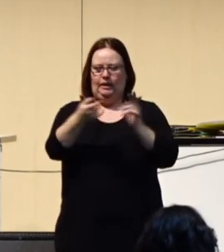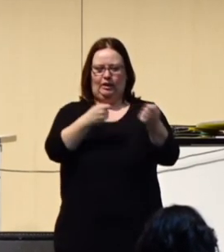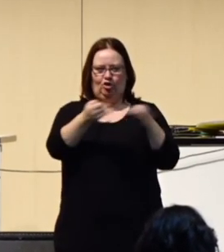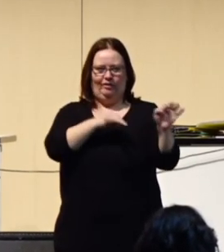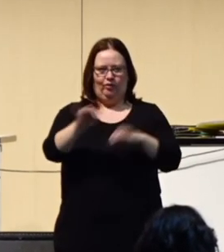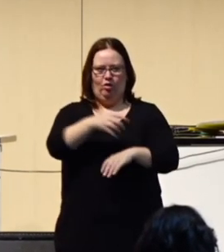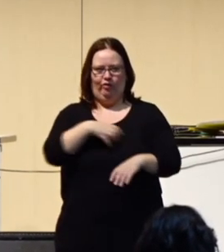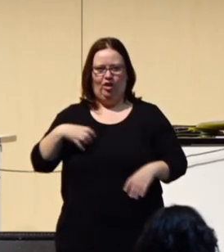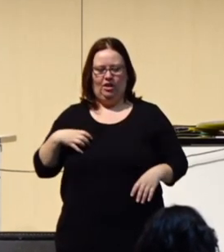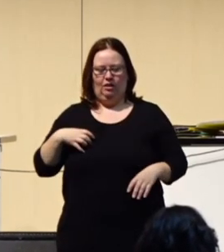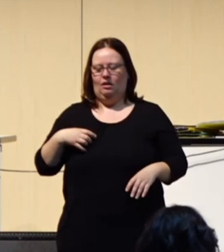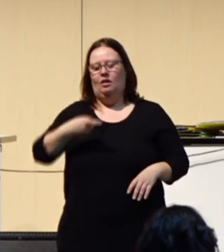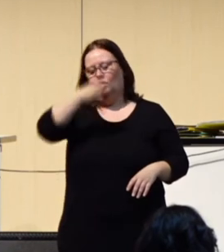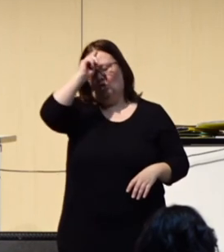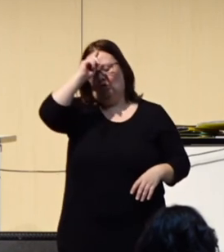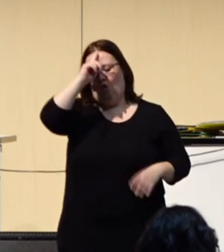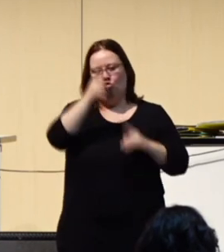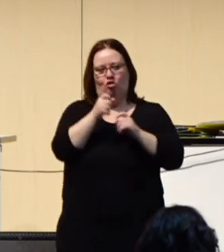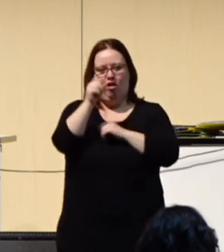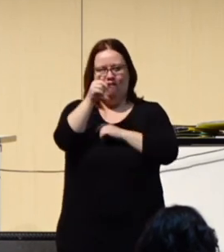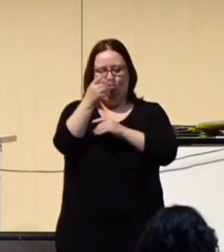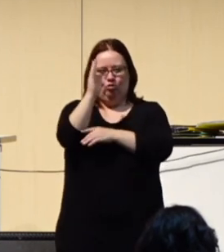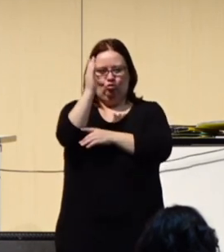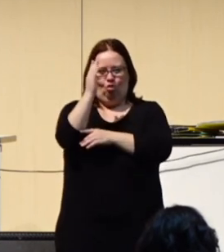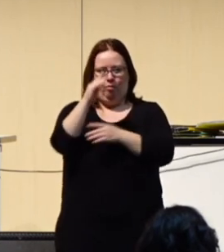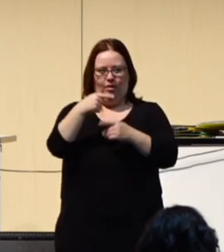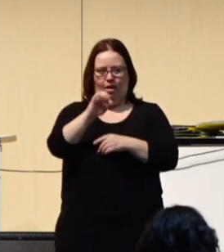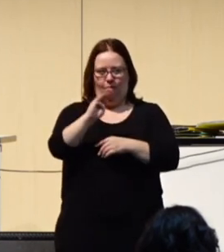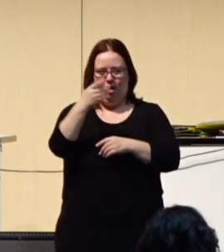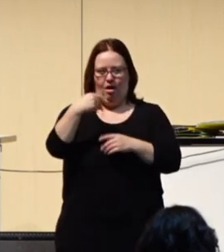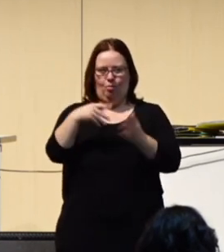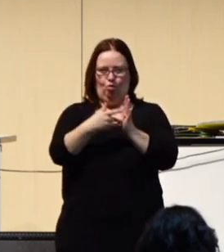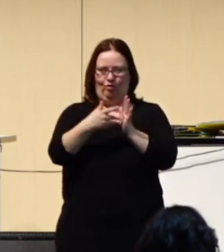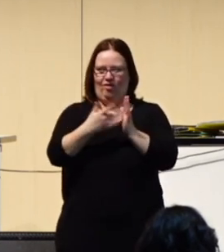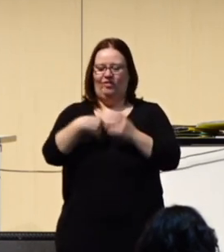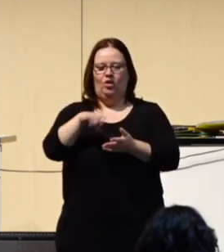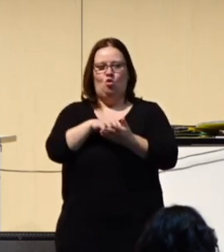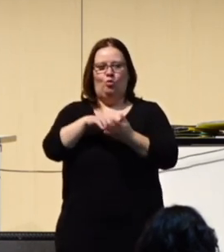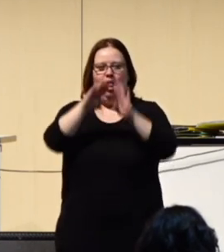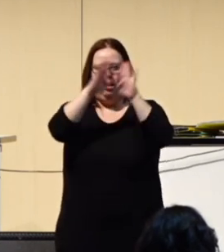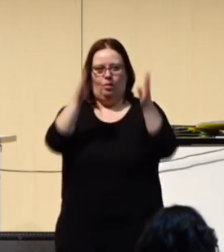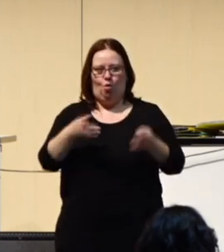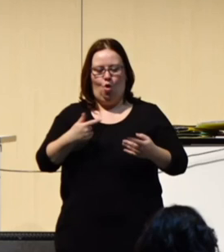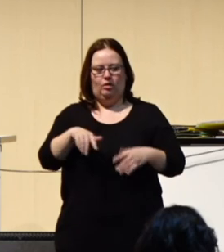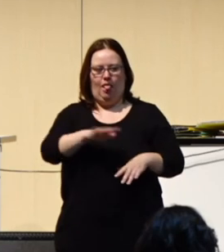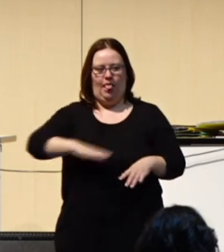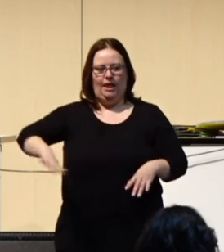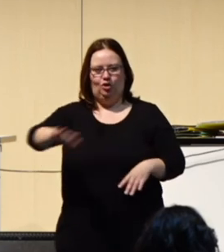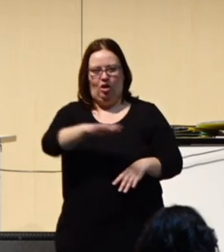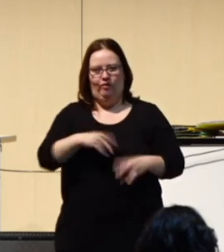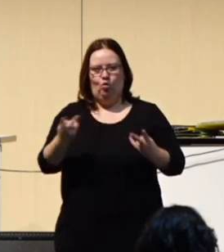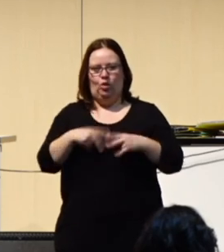Geschäftsführer der Deutschen Funkturm GmbH vereinbart, zu prüfen, welche kommunalen Gebäude, Liegenschaften